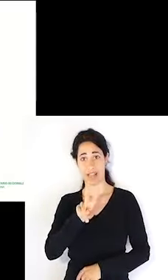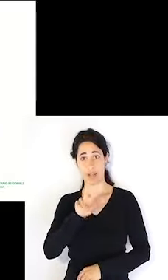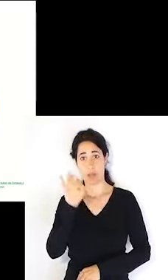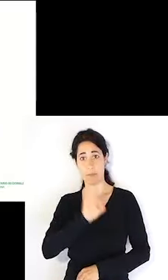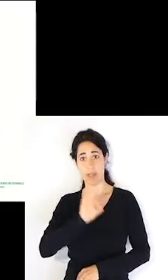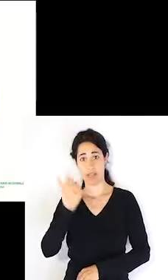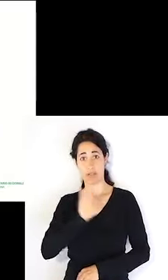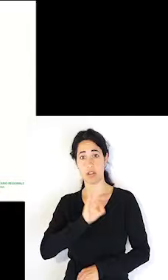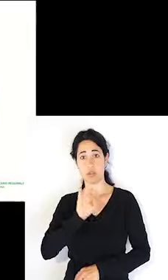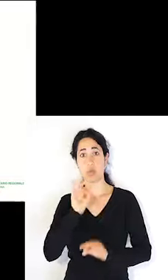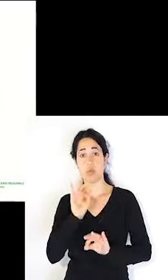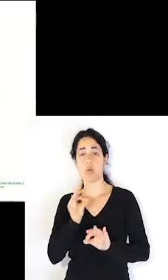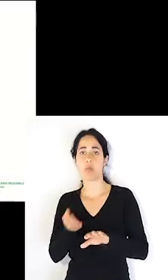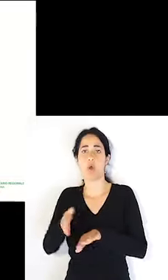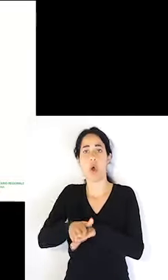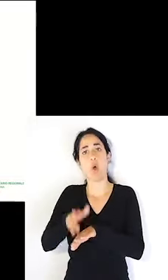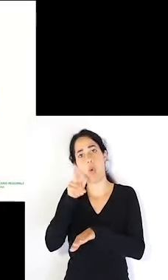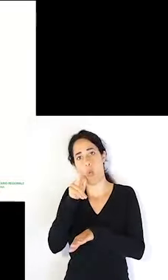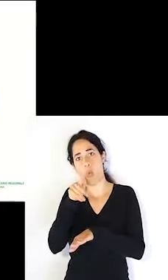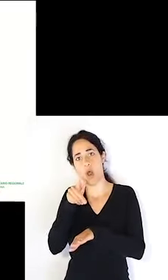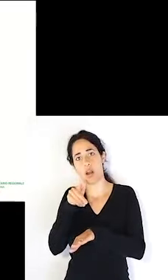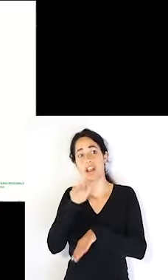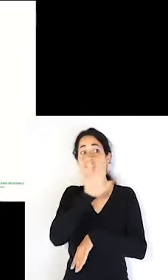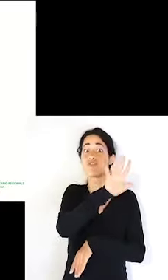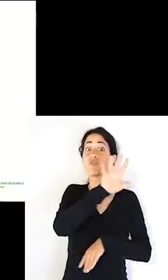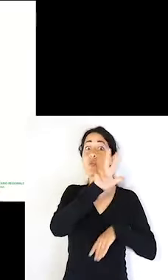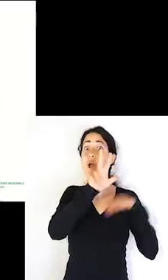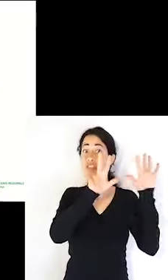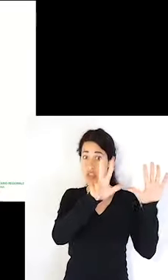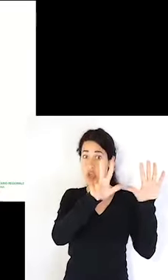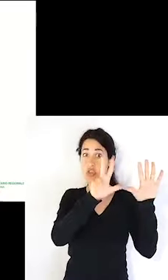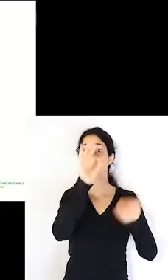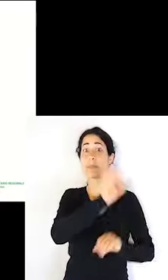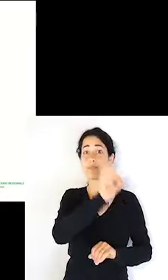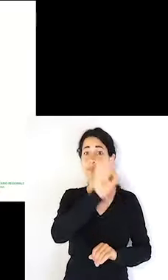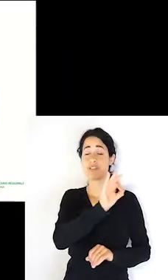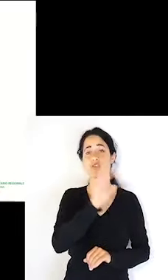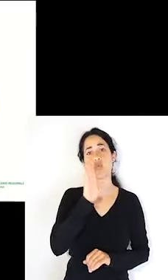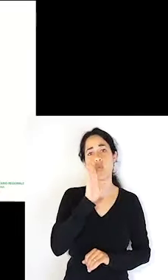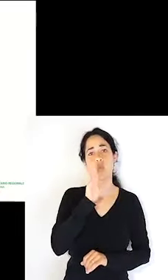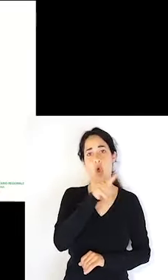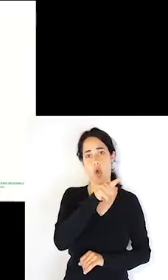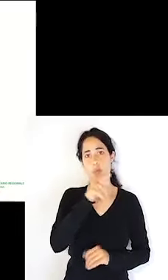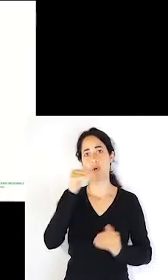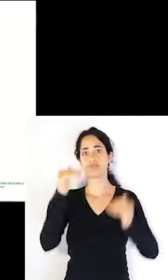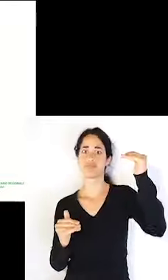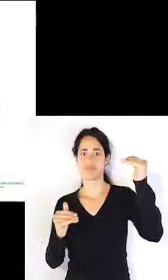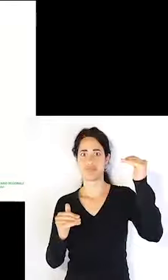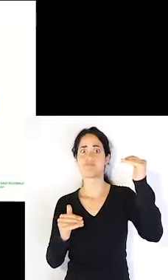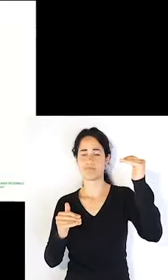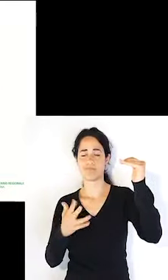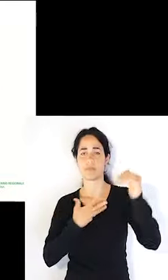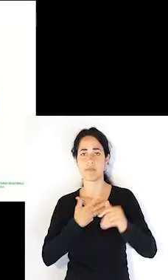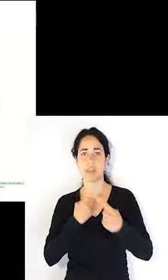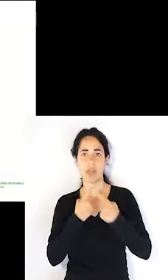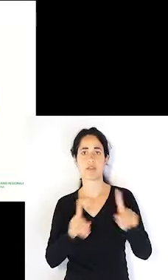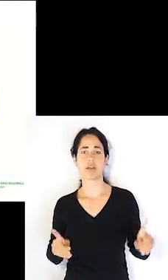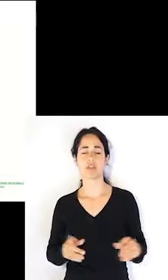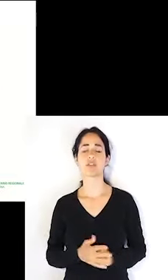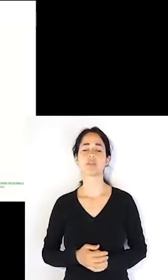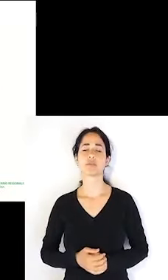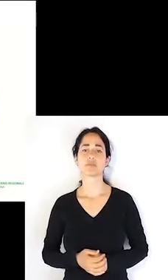decessi è donna e il 58% dei decessi appartiene appunto agli